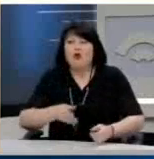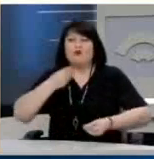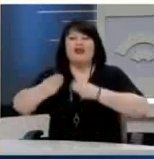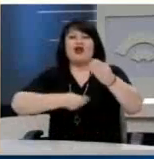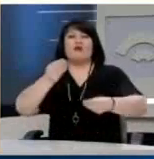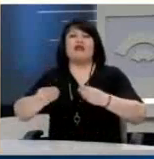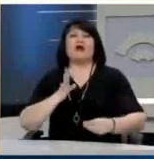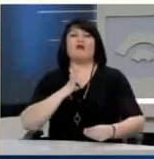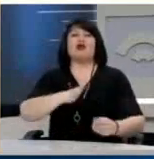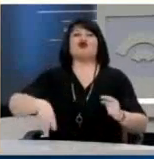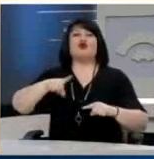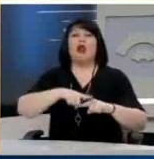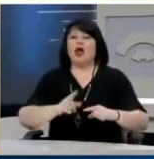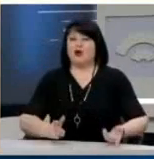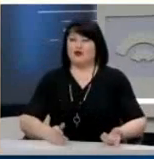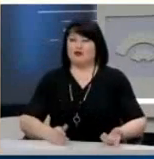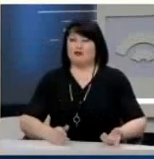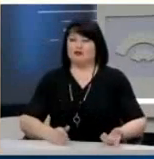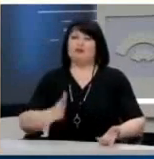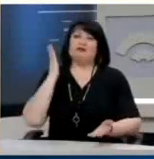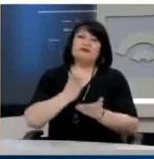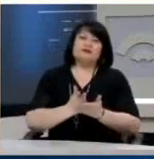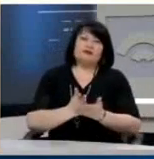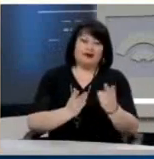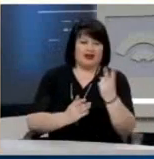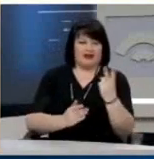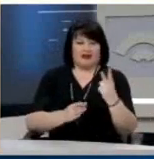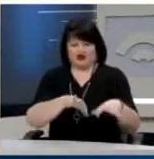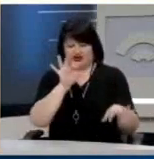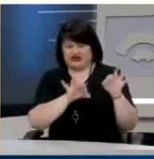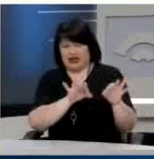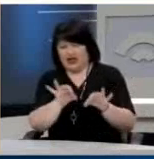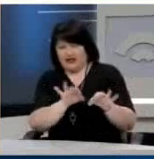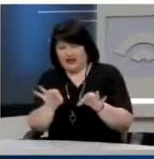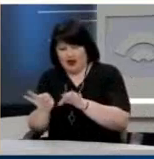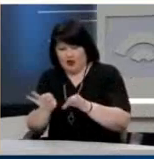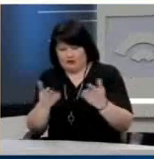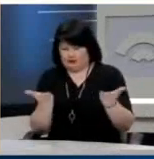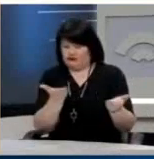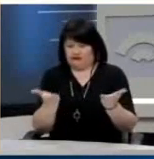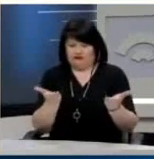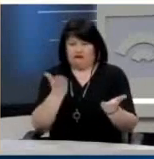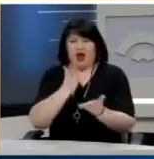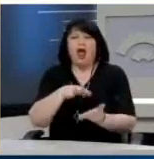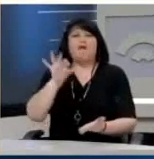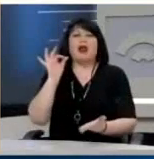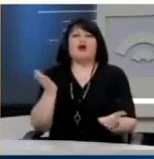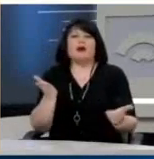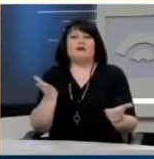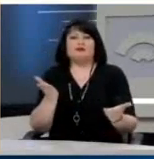στον ελληνικό λαό. Και ο ελληνικός λαός έχει να επιλέξει ανάμεσα σε 2 σχέδια. Ανάμεσα σε αυτό το σχέδιο το